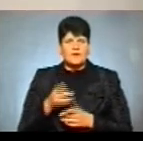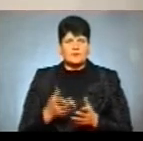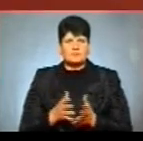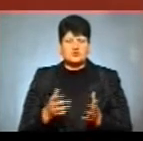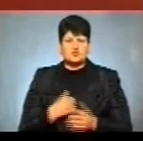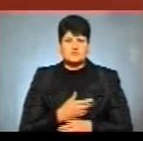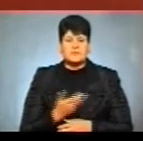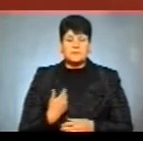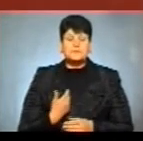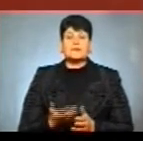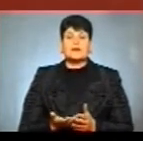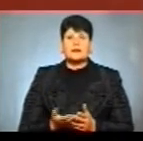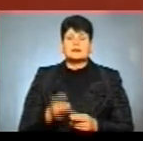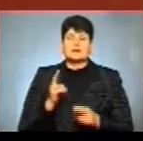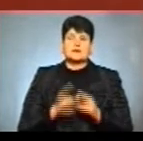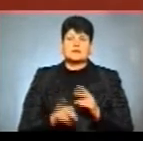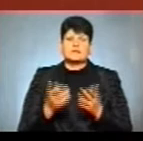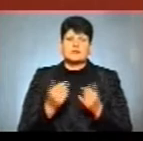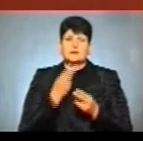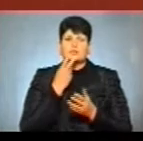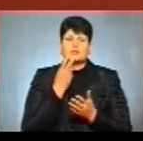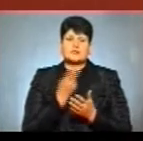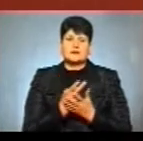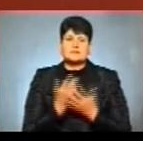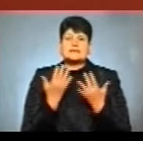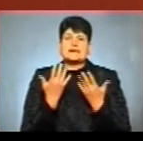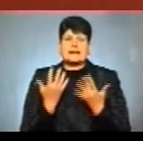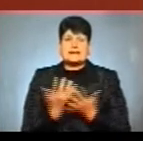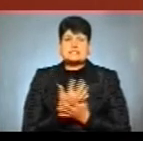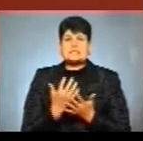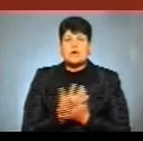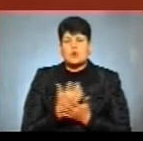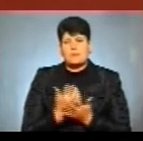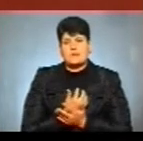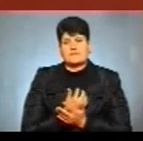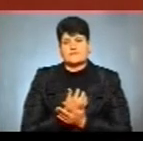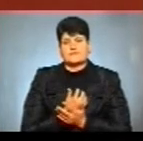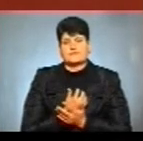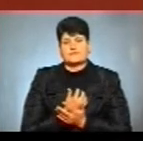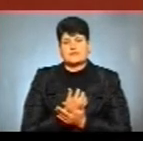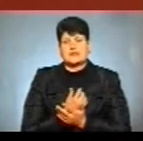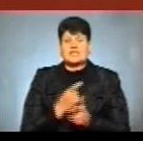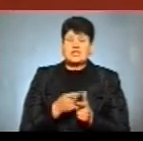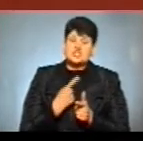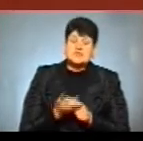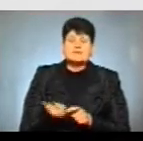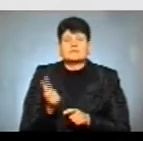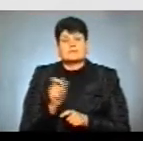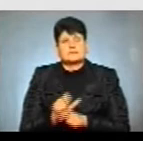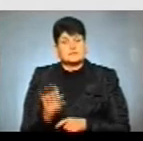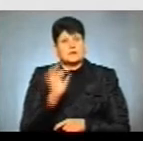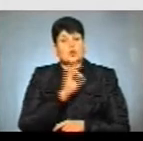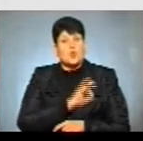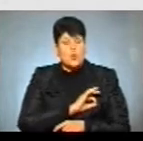матрасом. Ну і на завершення давайте дивимося, скільки заробив та чи зросли доходи